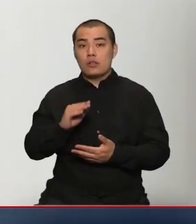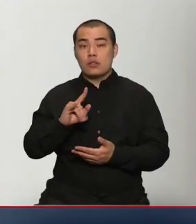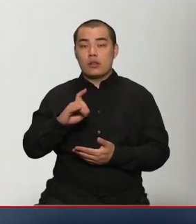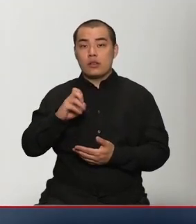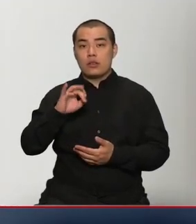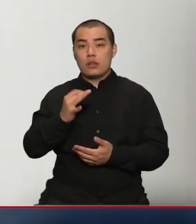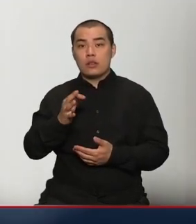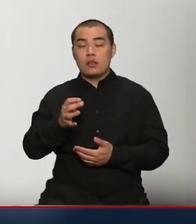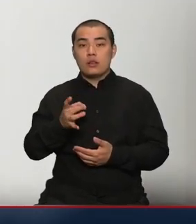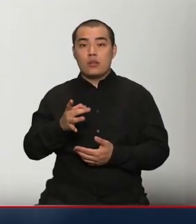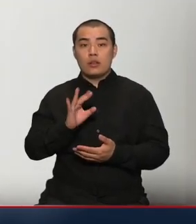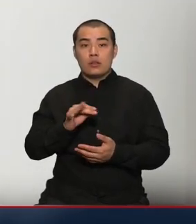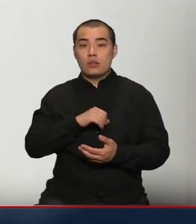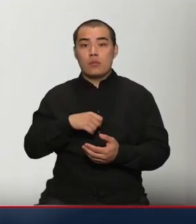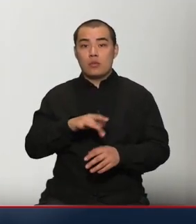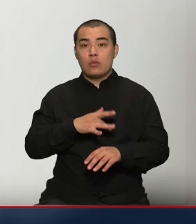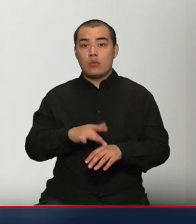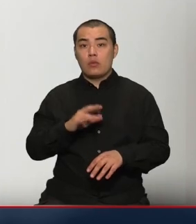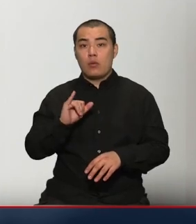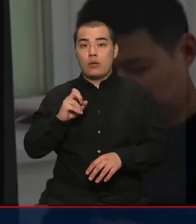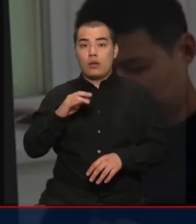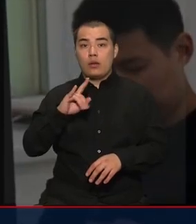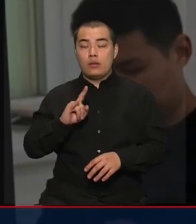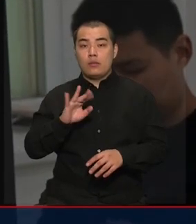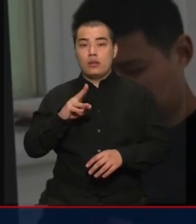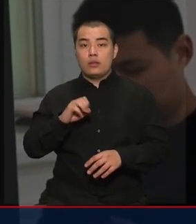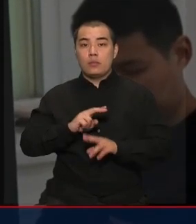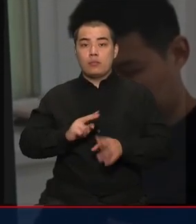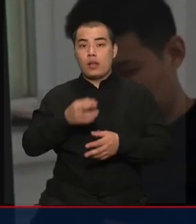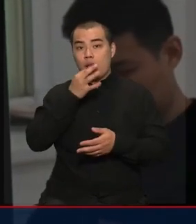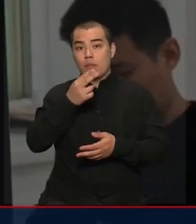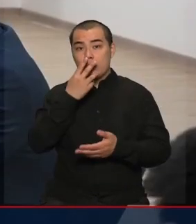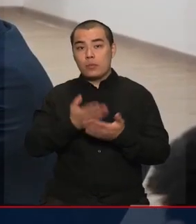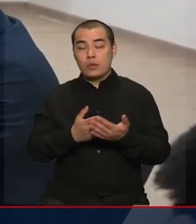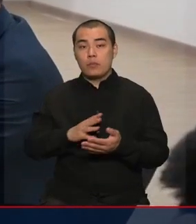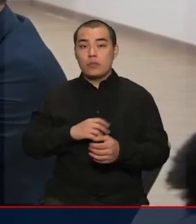и город Кульсары в частности. Вице-премьер объехал и осмотрел защитные